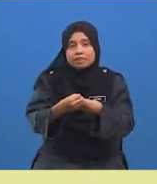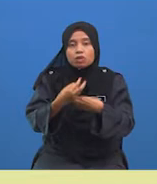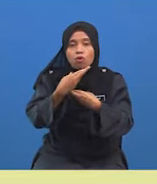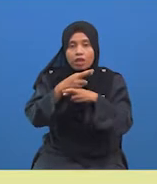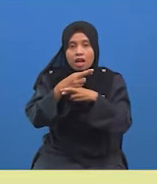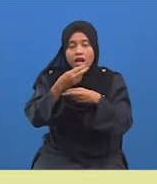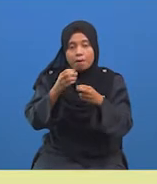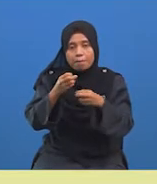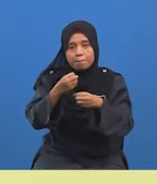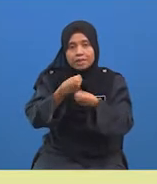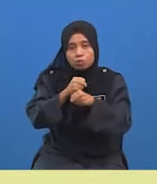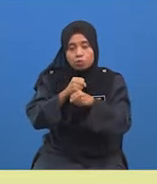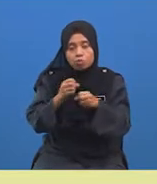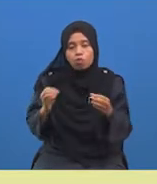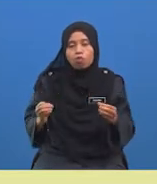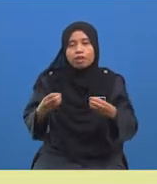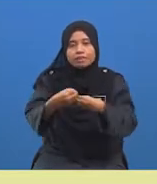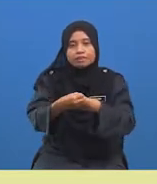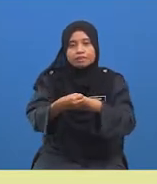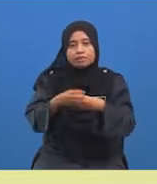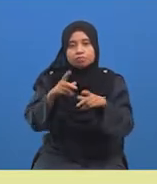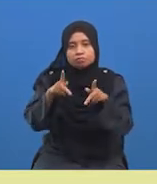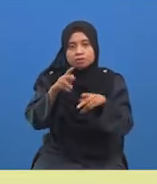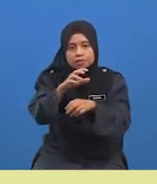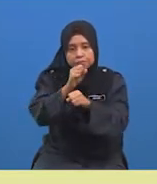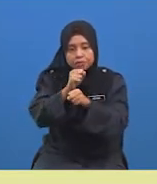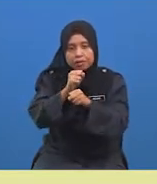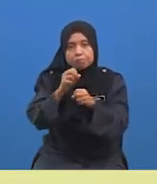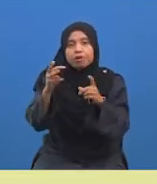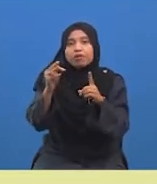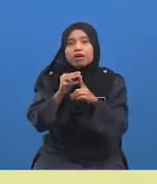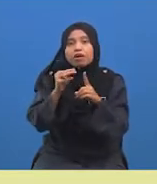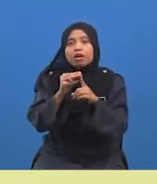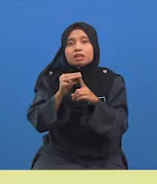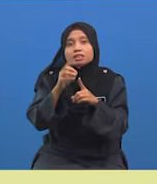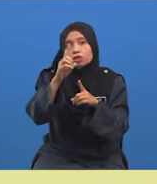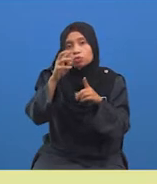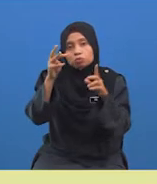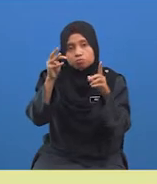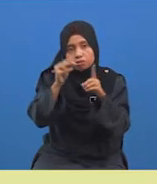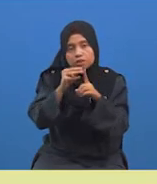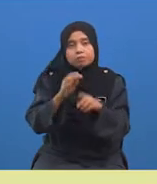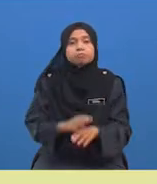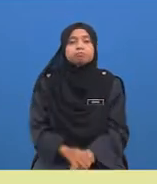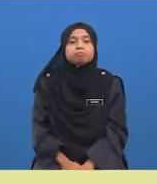reka bentuk organisasi. Pelajar mendapat markah untuk fakta 1 markah.